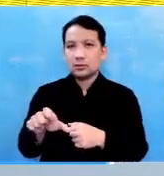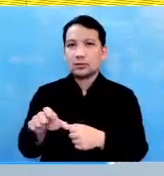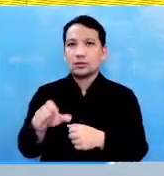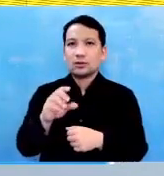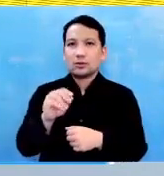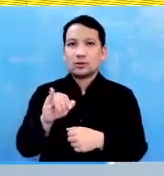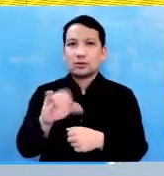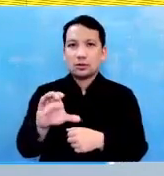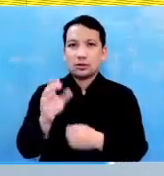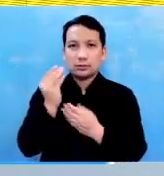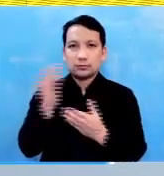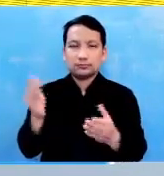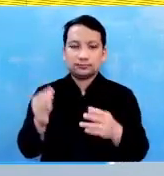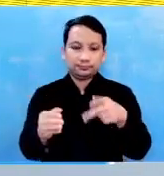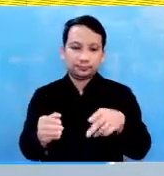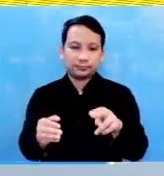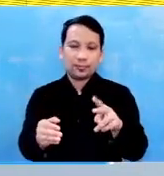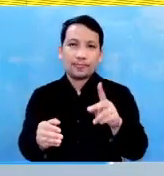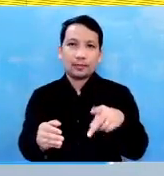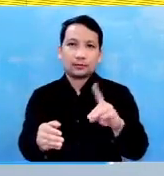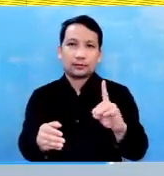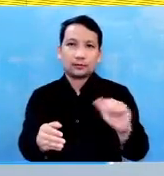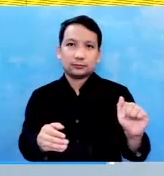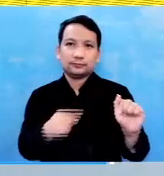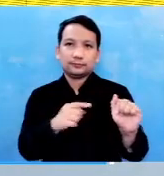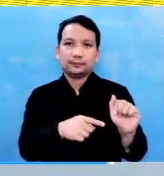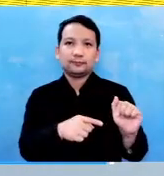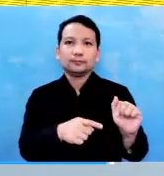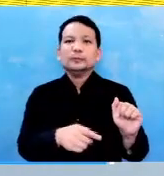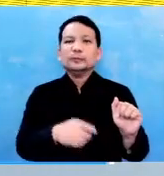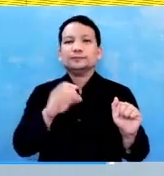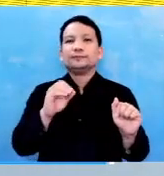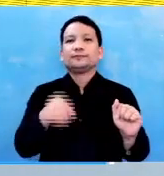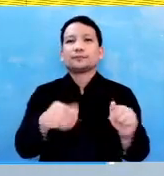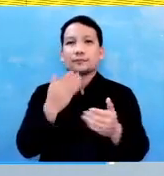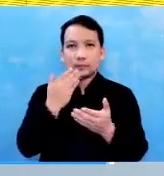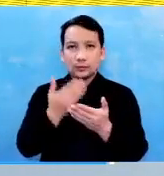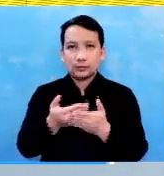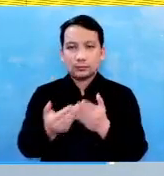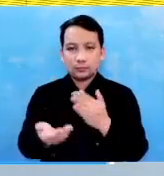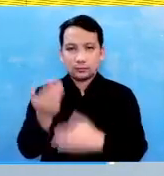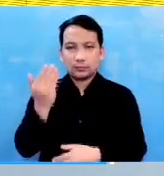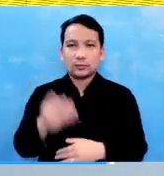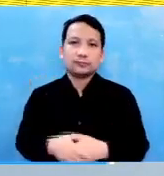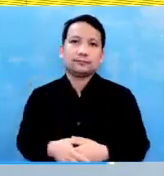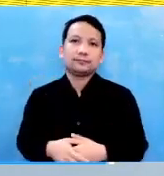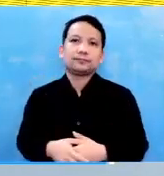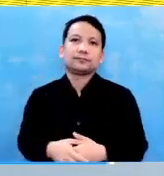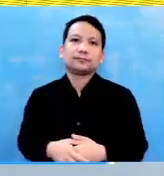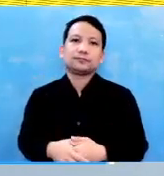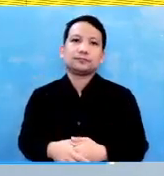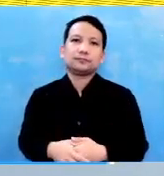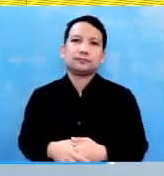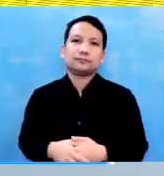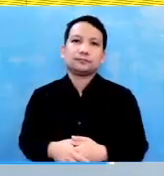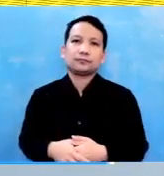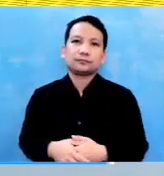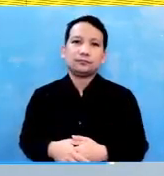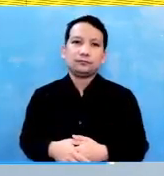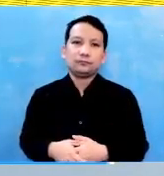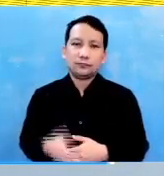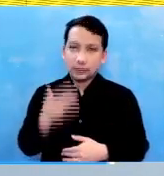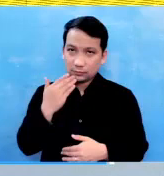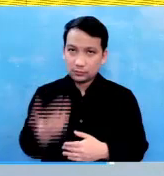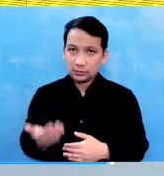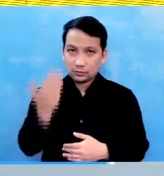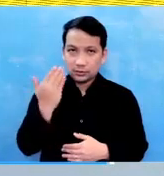in charge ng Philippine Drug Enforcement Agency o PIDEA. Sir, magandang umaga po sa inyo. Magandang umaga, Maricel, at